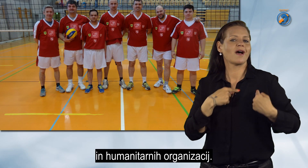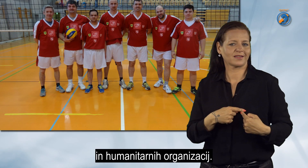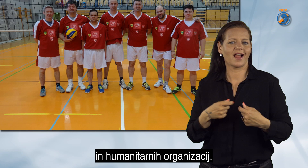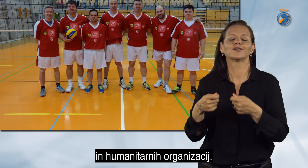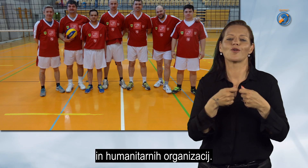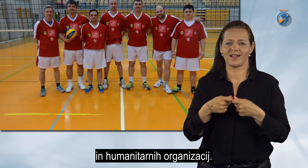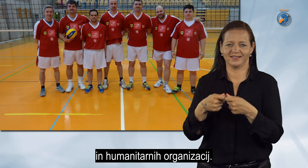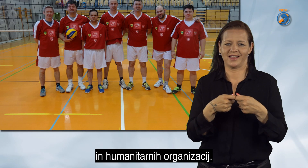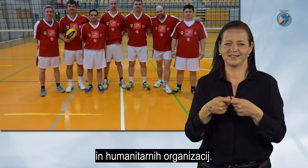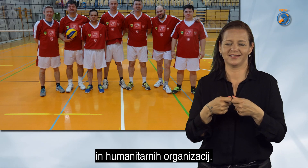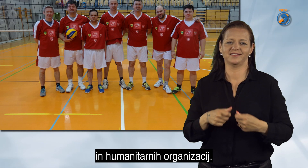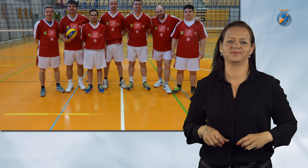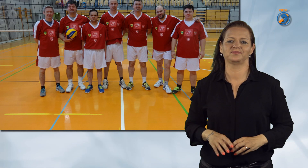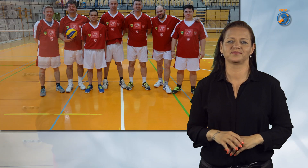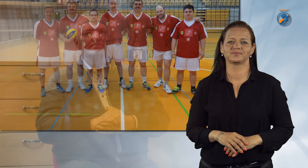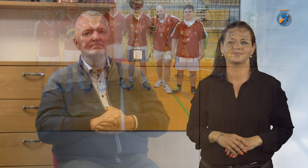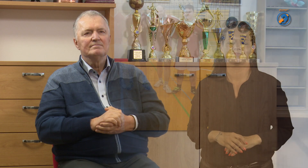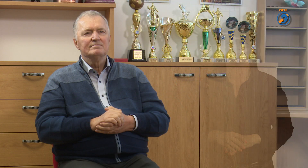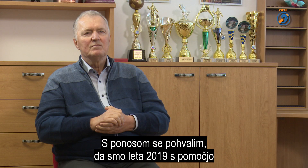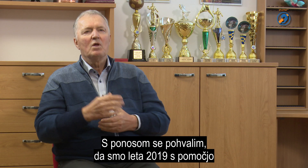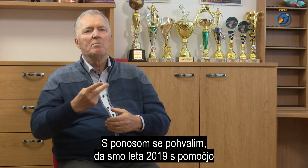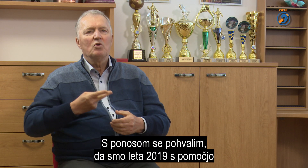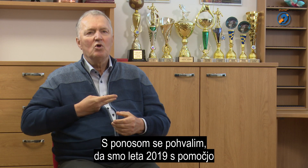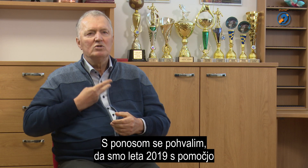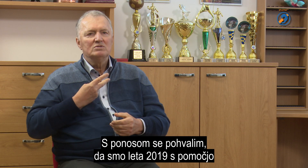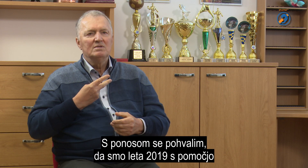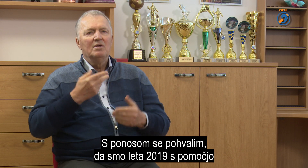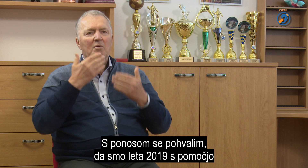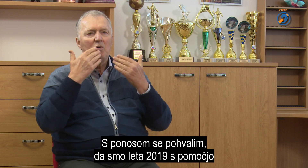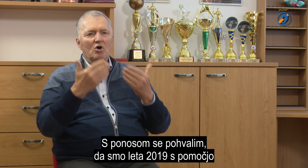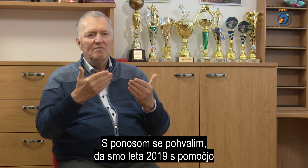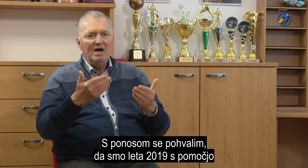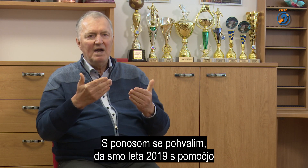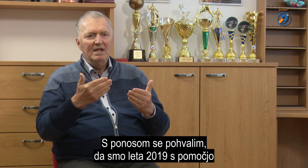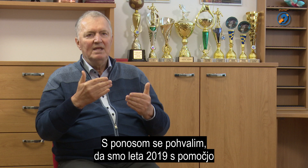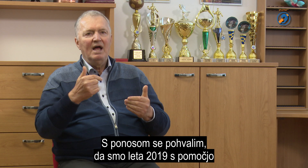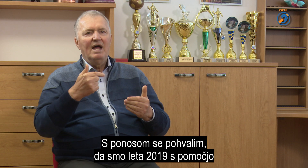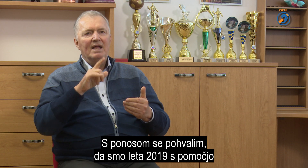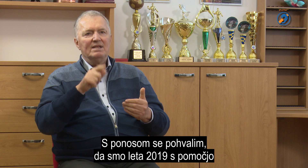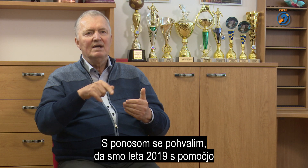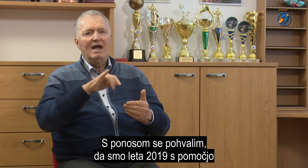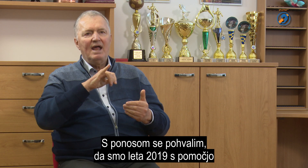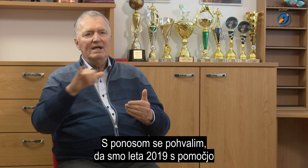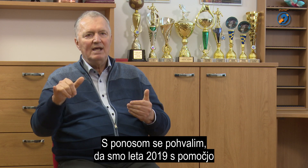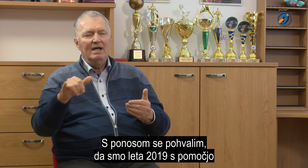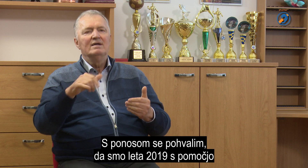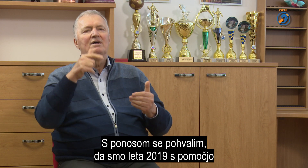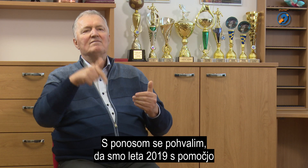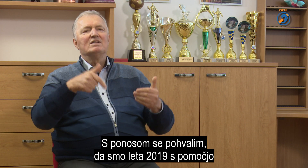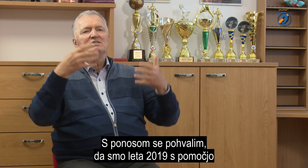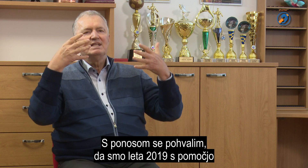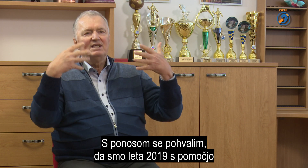invalidskih in humanitarnih organizacij. S ponosom se pohvalim, da smo leta